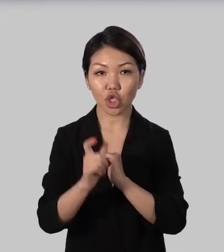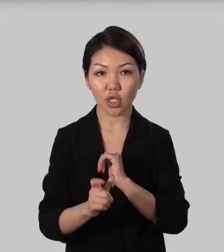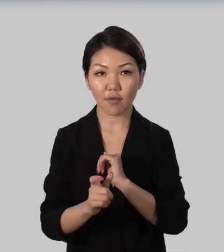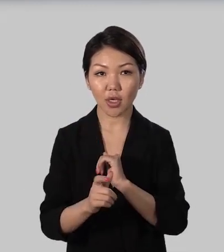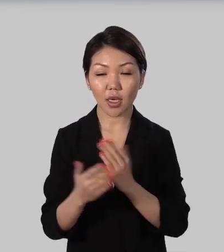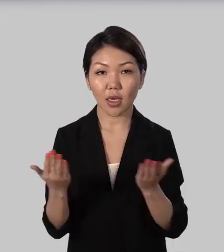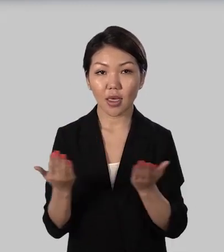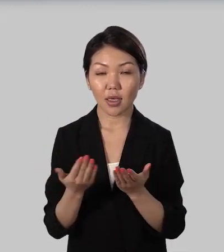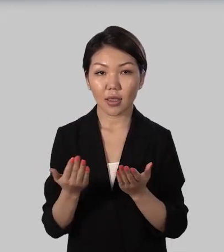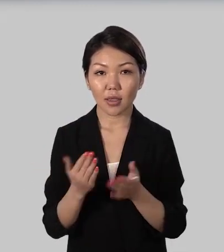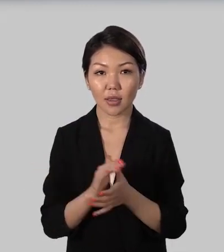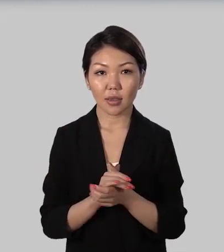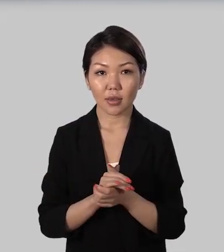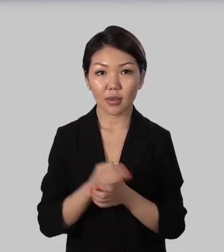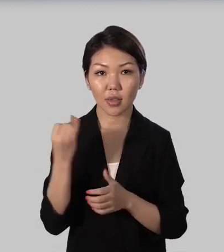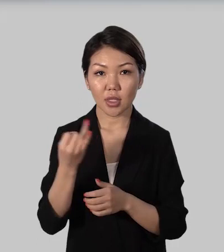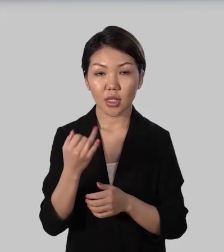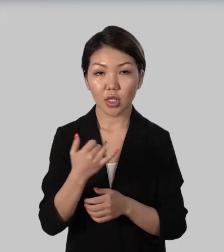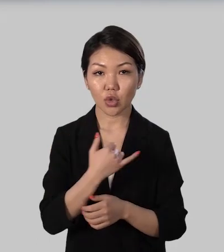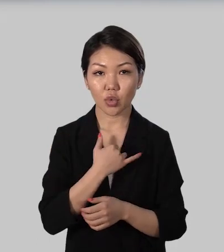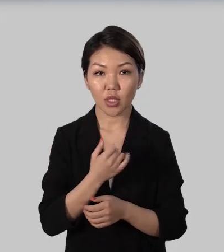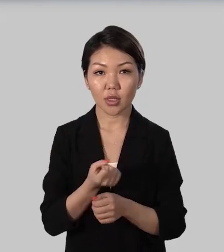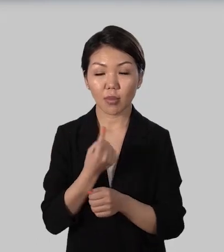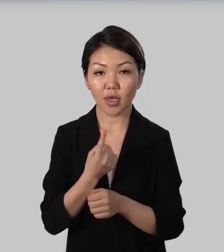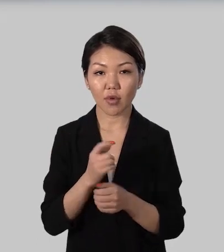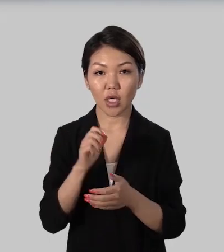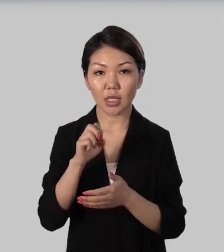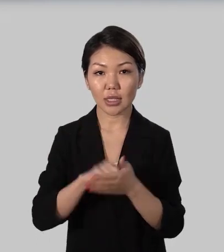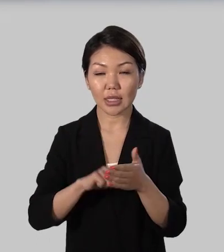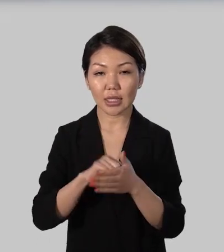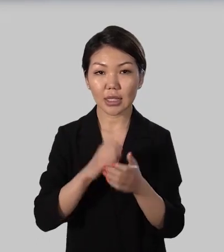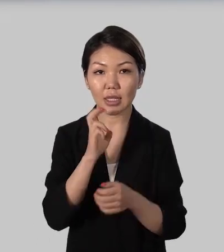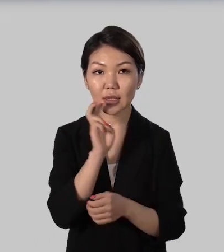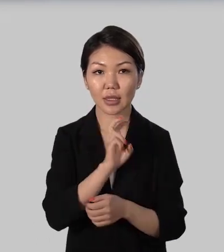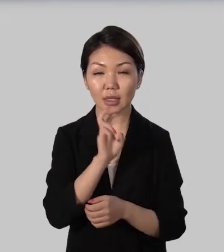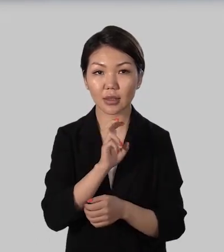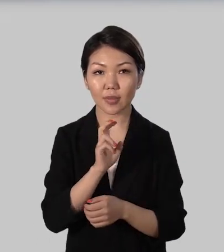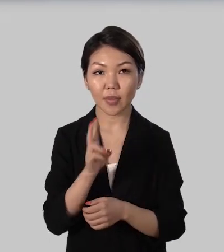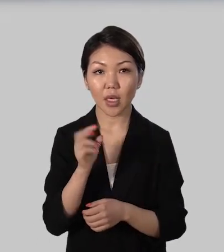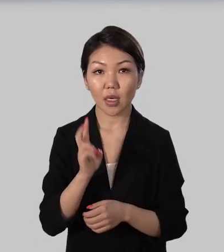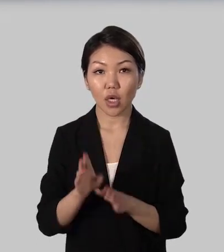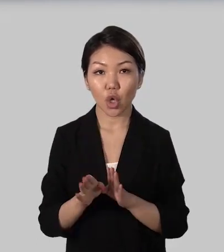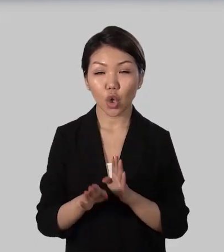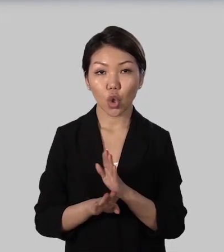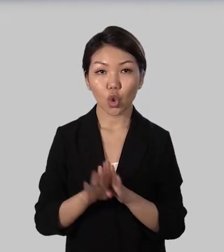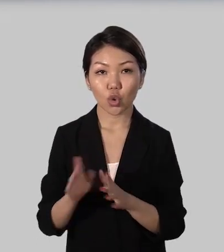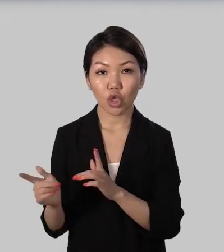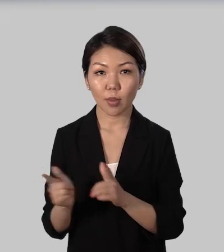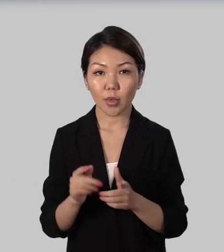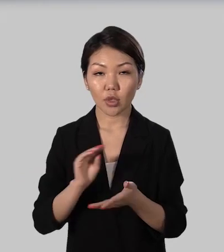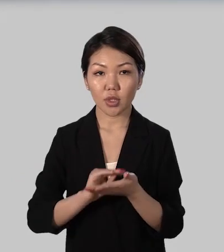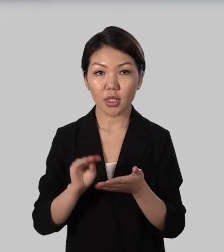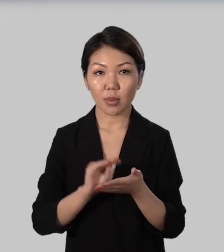вызывают у нас сказки как лучше подготовиться к написанию подробного